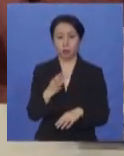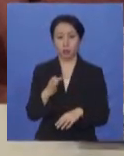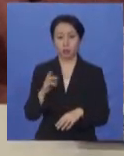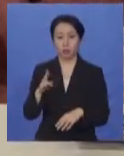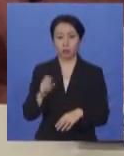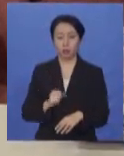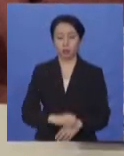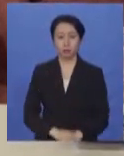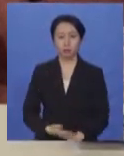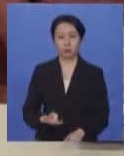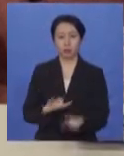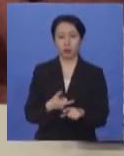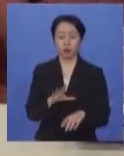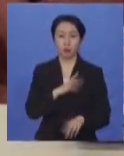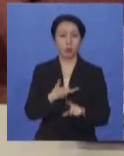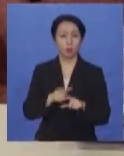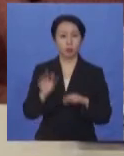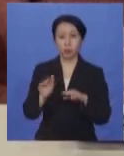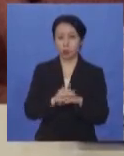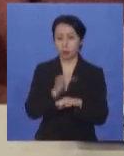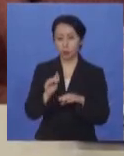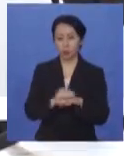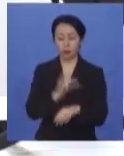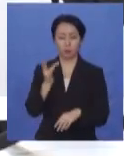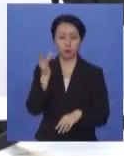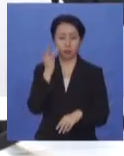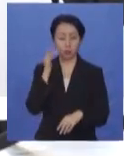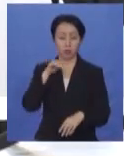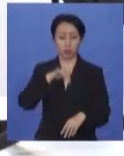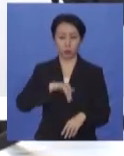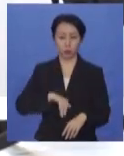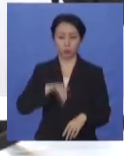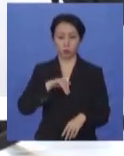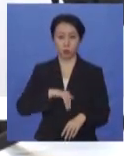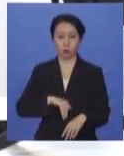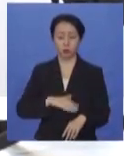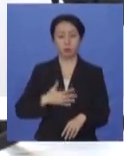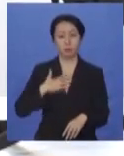процветающей, индустриально развитой страной. И